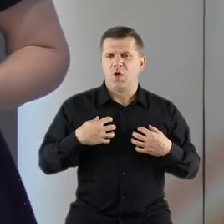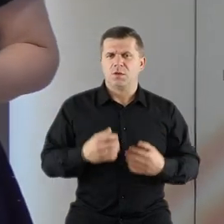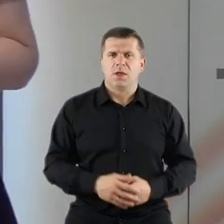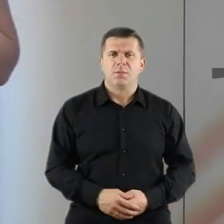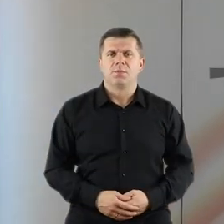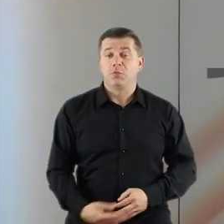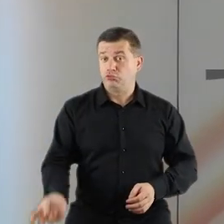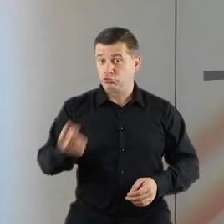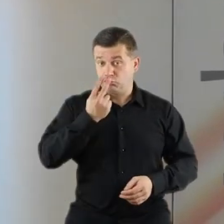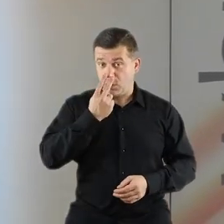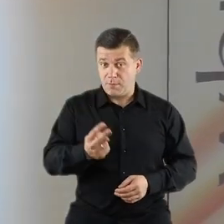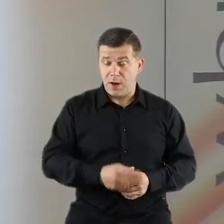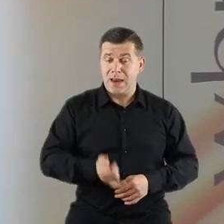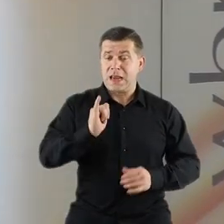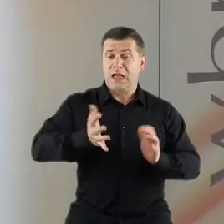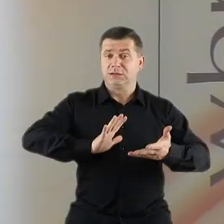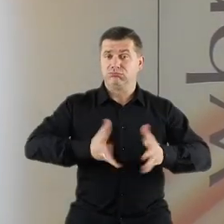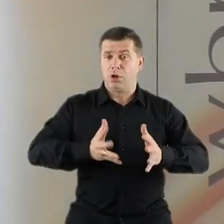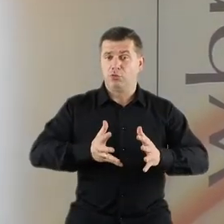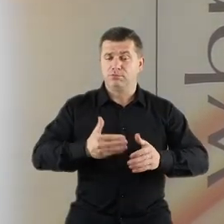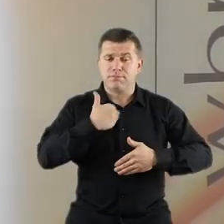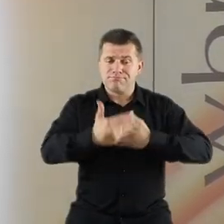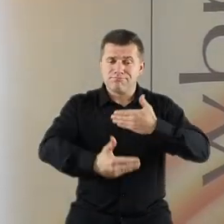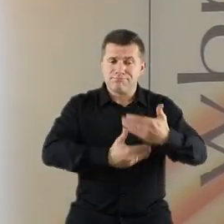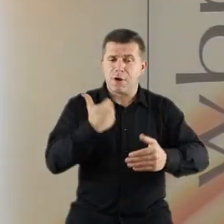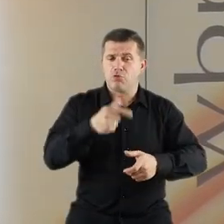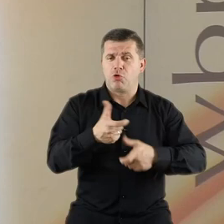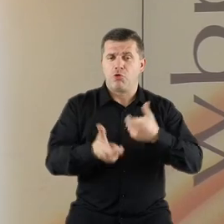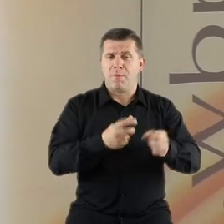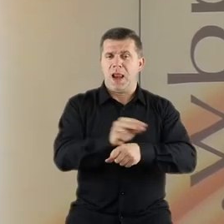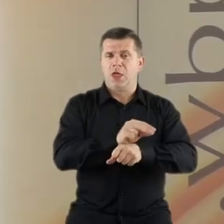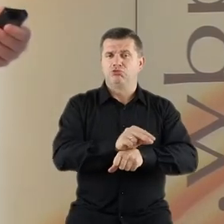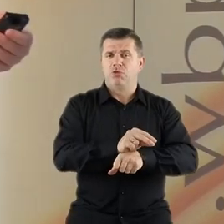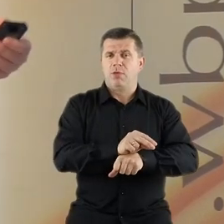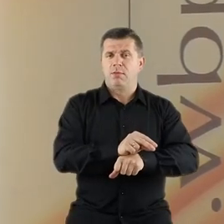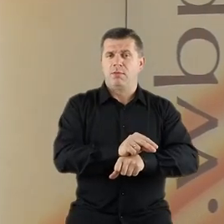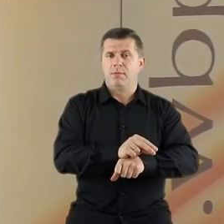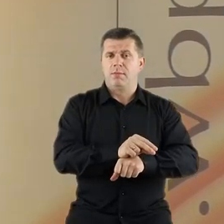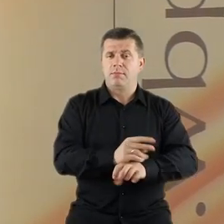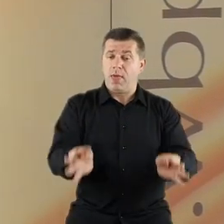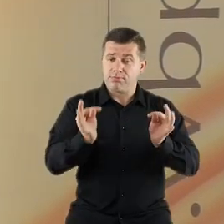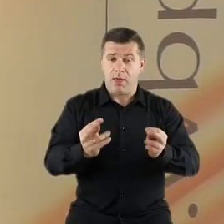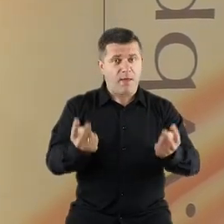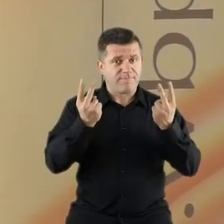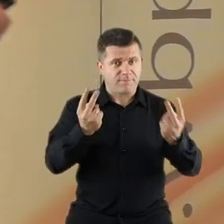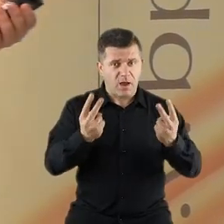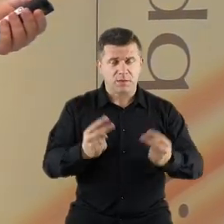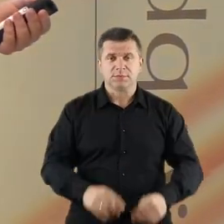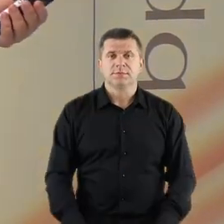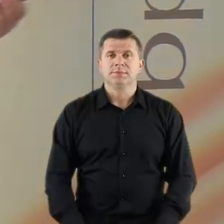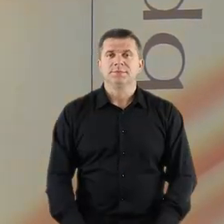a więc zobaczcie w jaki sposób przebiegało to leczenie a teraz najważniejsze